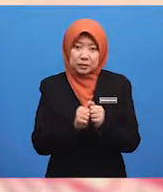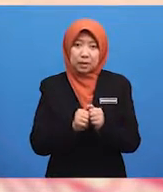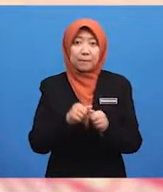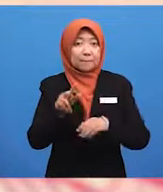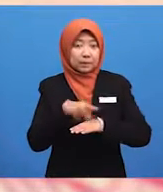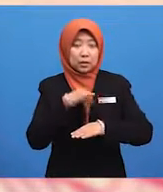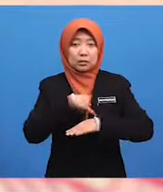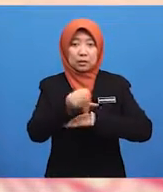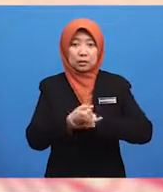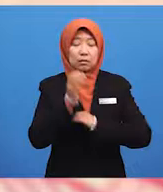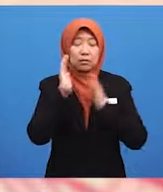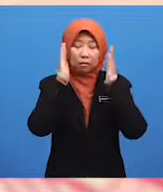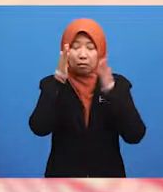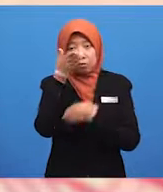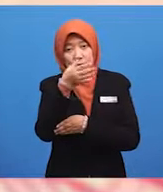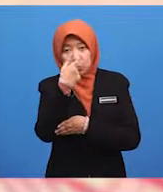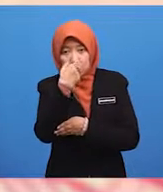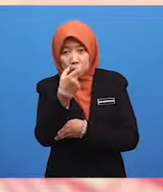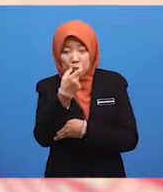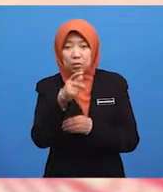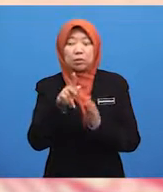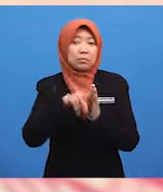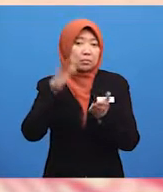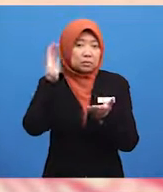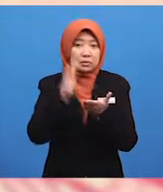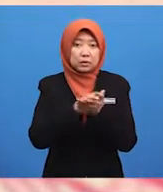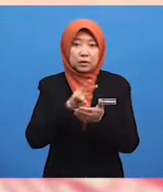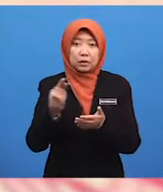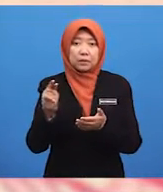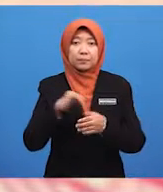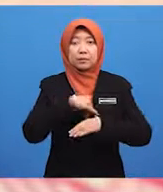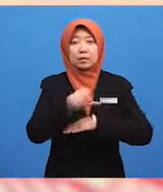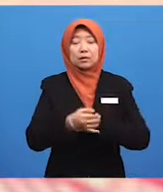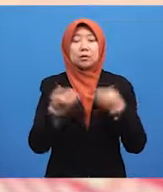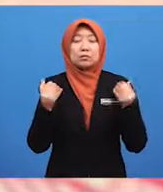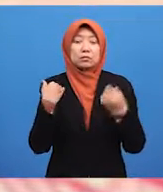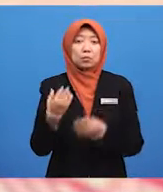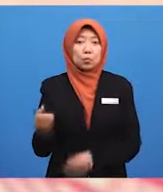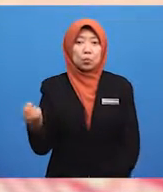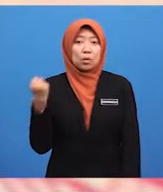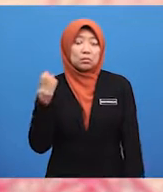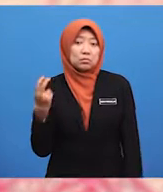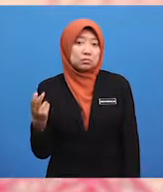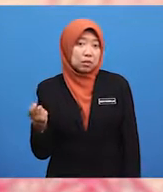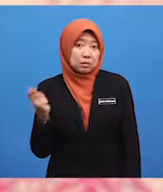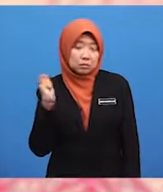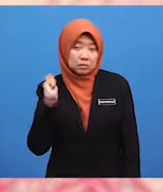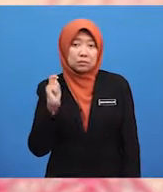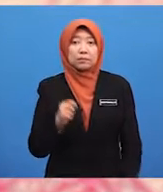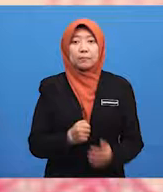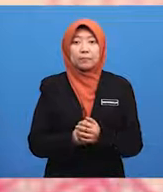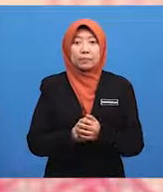tangkal akan mendorong kepada kepercayaan bahawa tangkal mengandungi kuasa dan sakti.